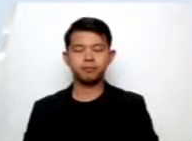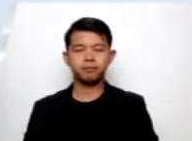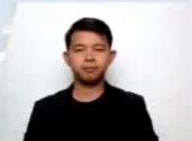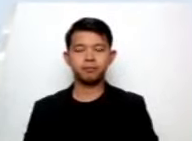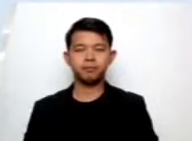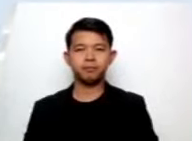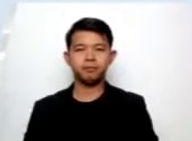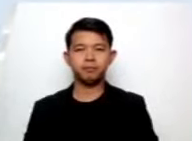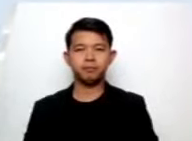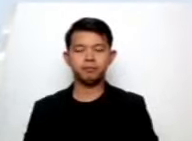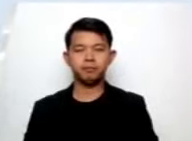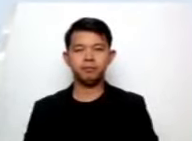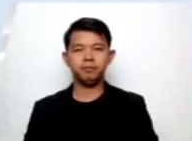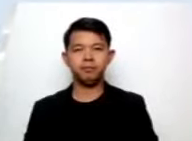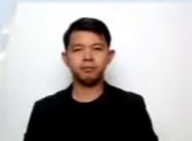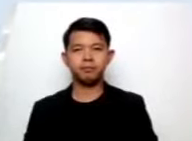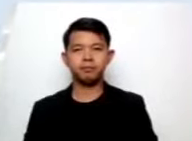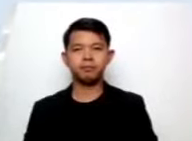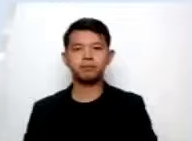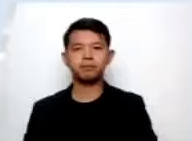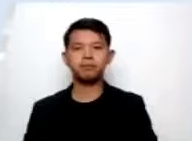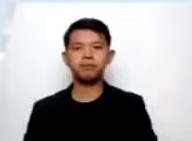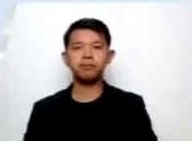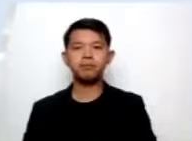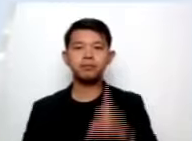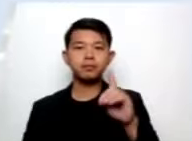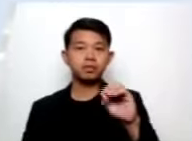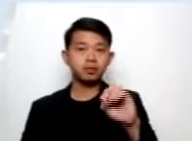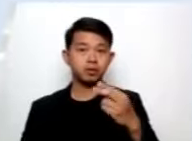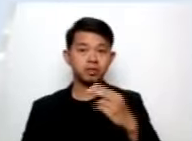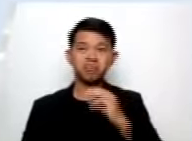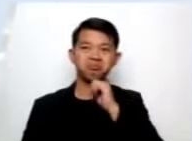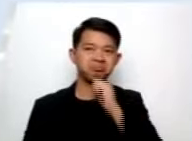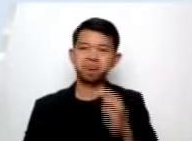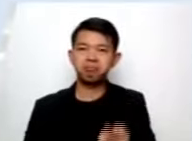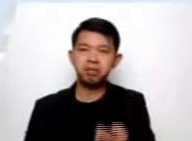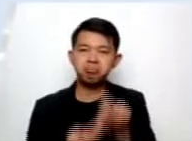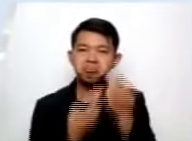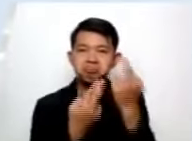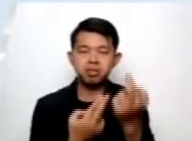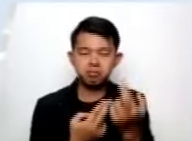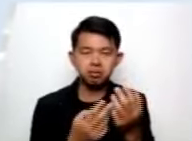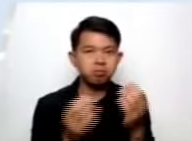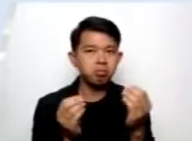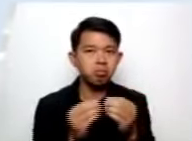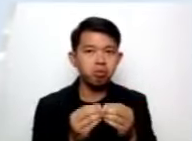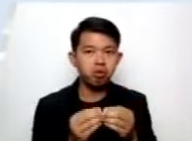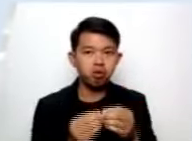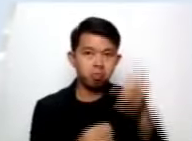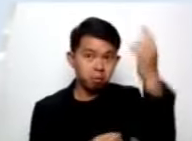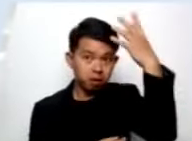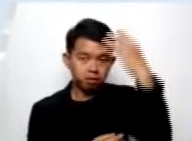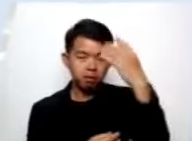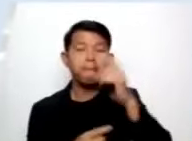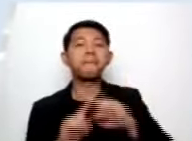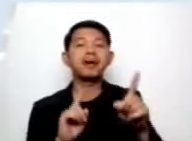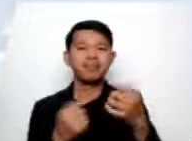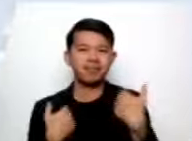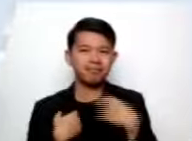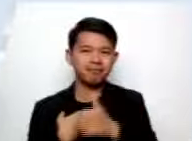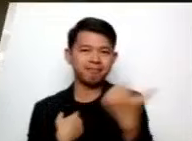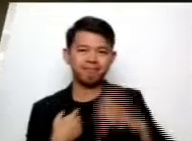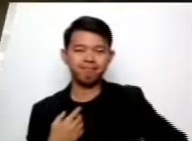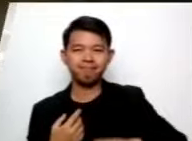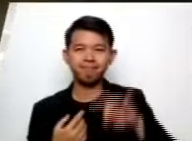Habang hindi nirerekomenda ng DOH ang madalas na pagligo, may iba naman silang tips para maginhawaan sa gitna ng mainit na